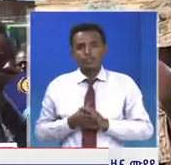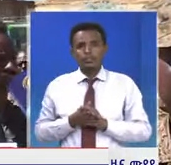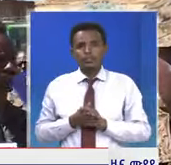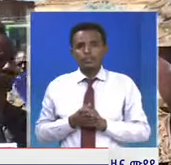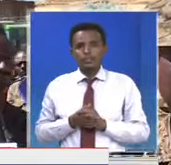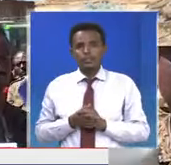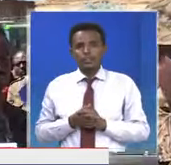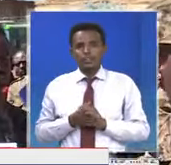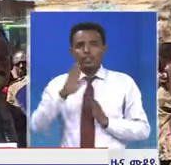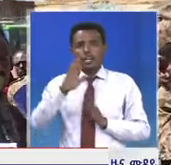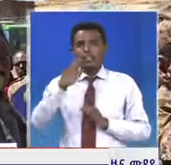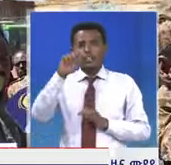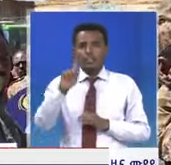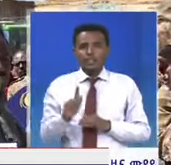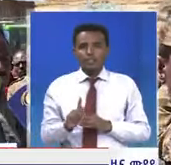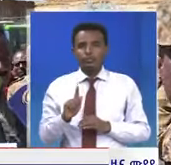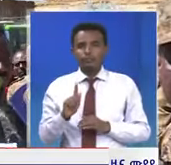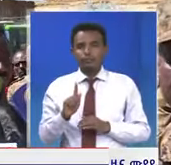ጋሸና